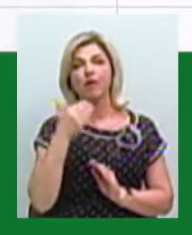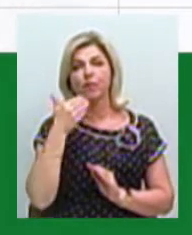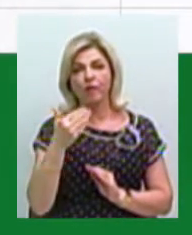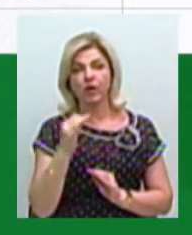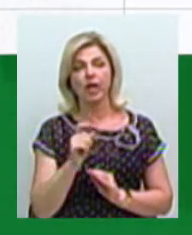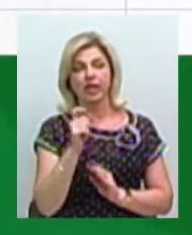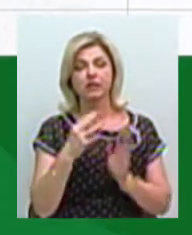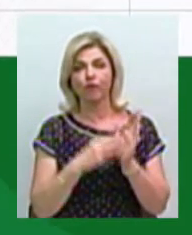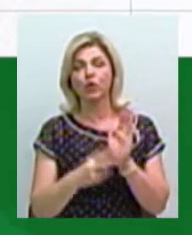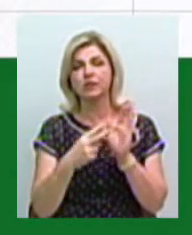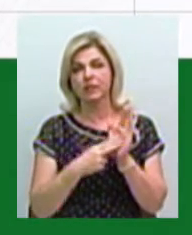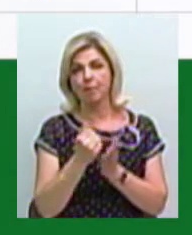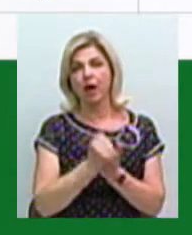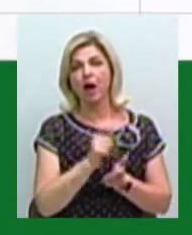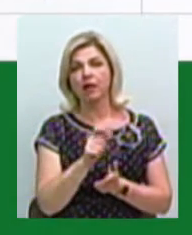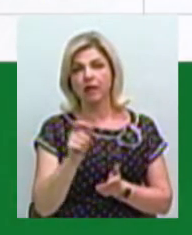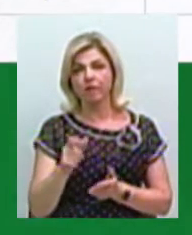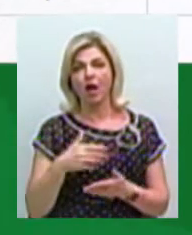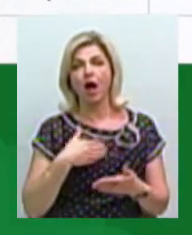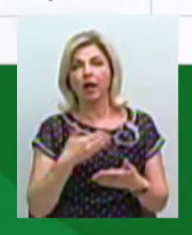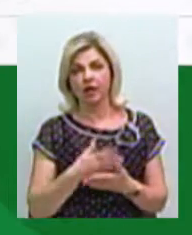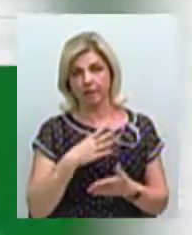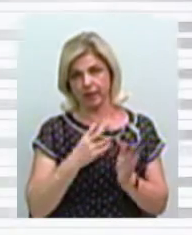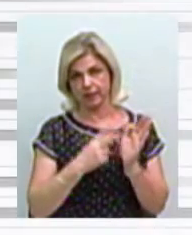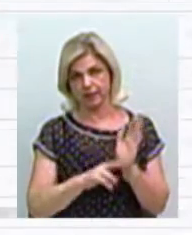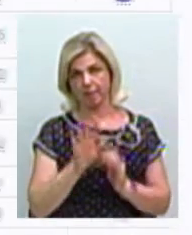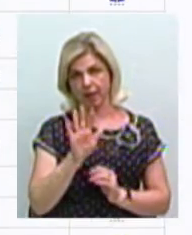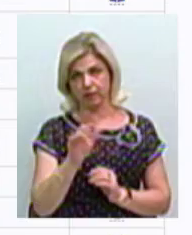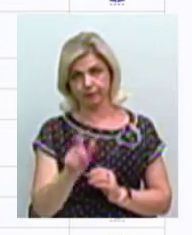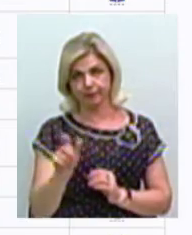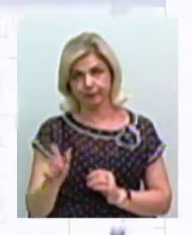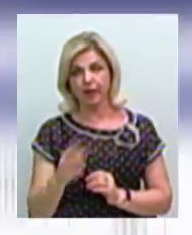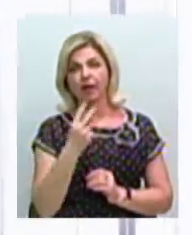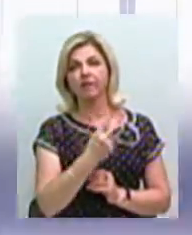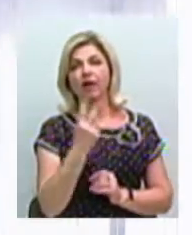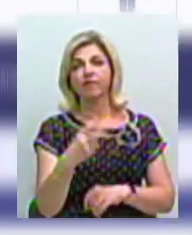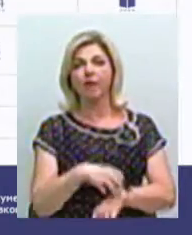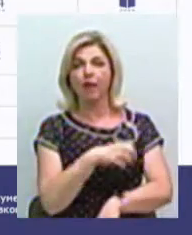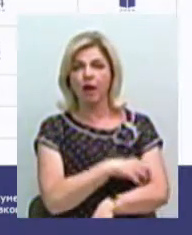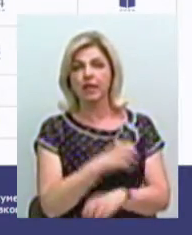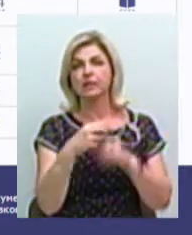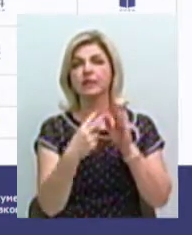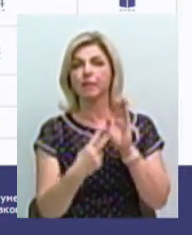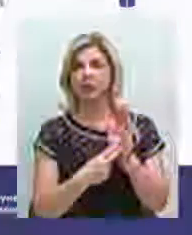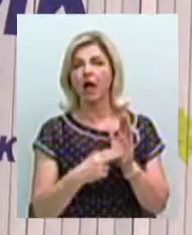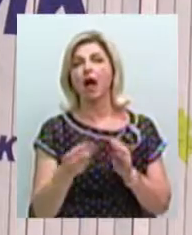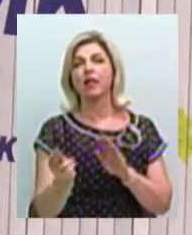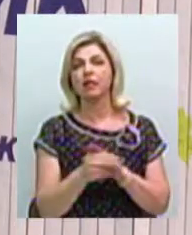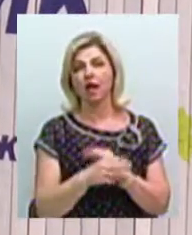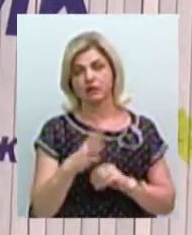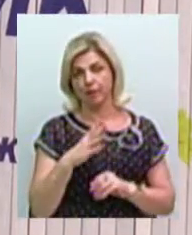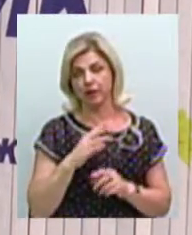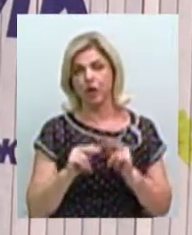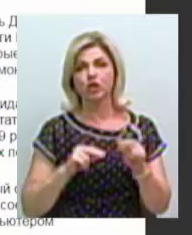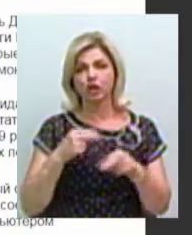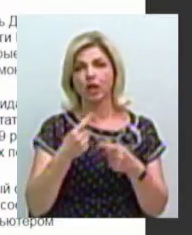кандидатів, що балотуються в народні депутати, активними були 75. З 22 партій 17. Агітація відбувалася через